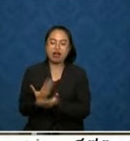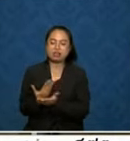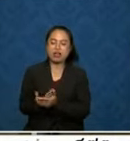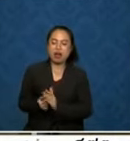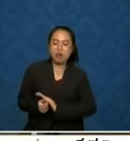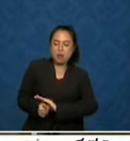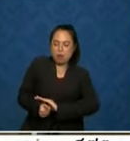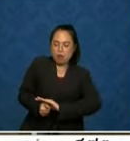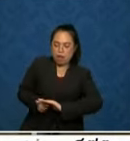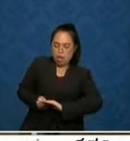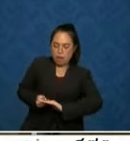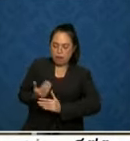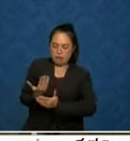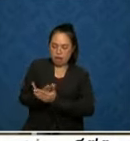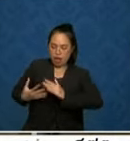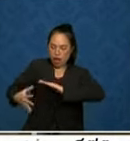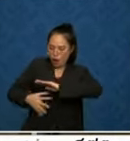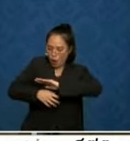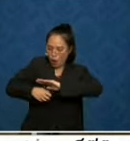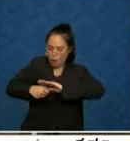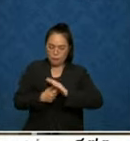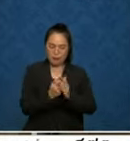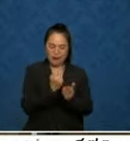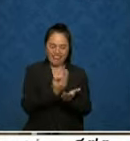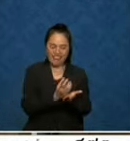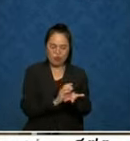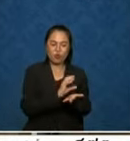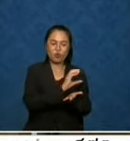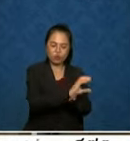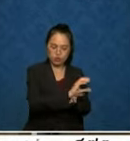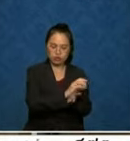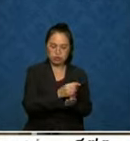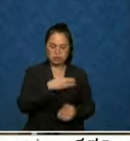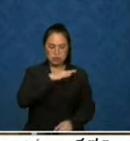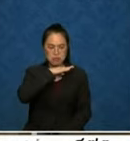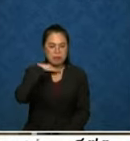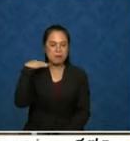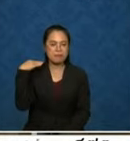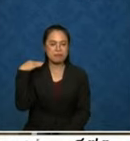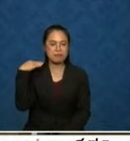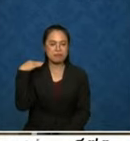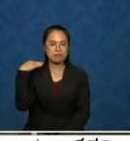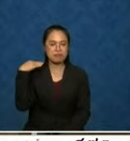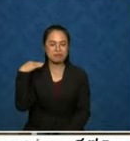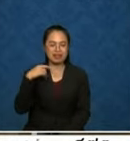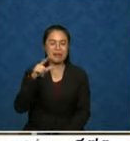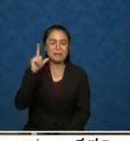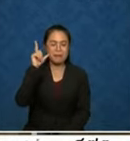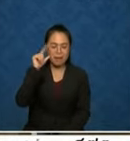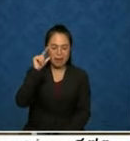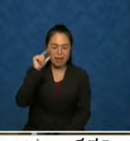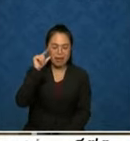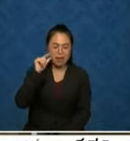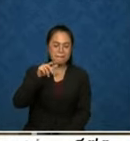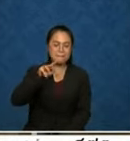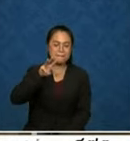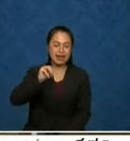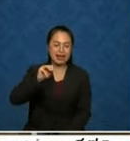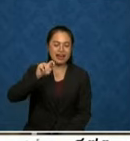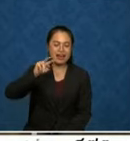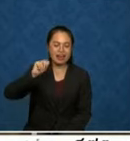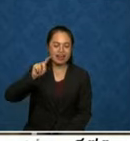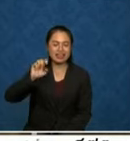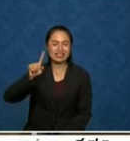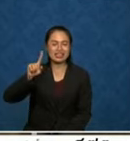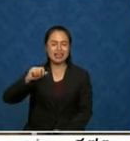งทุนน่ะพวกนี้มันบาปหนาสาหัสนะครับท่านประธานแม่มณีก็มันคําว่าแม่มณีมันไม่ใช่แก่นะเ